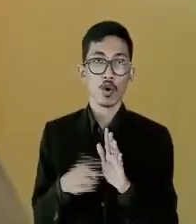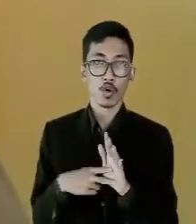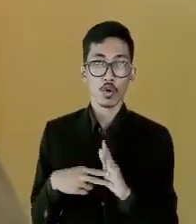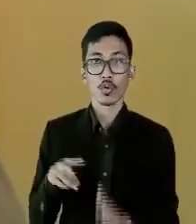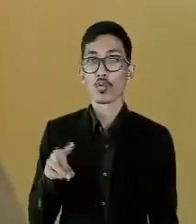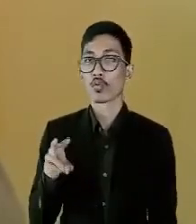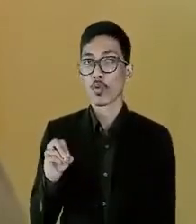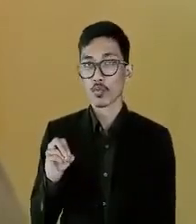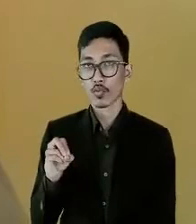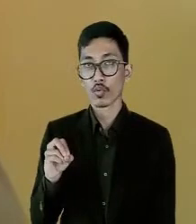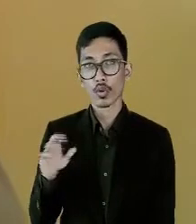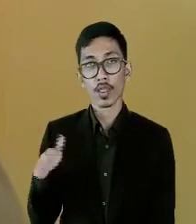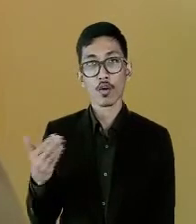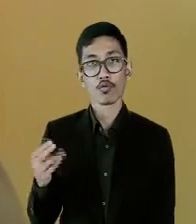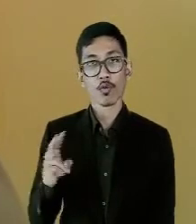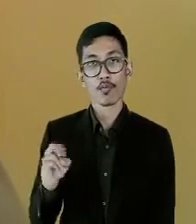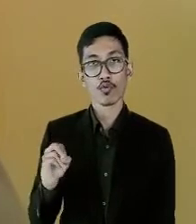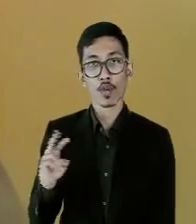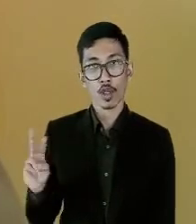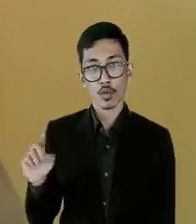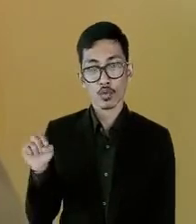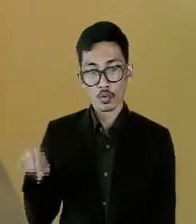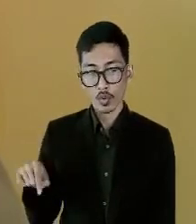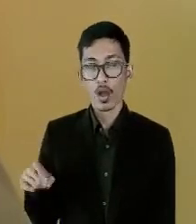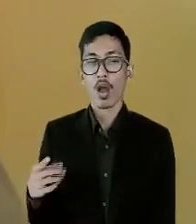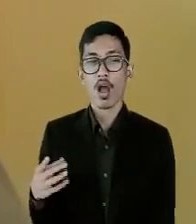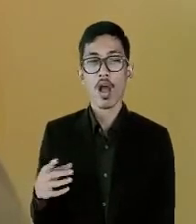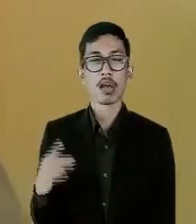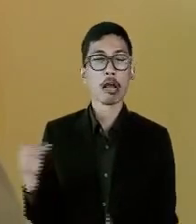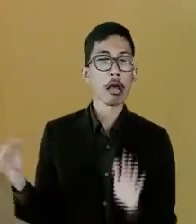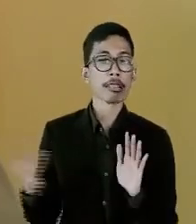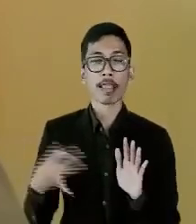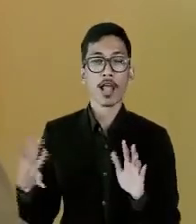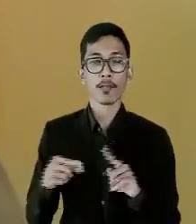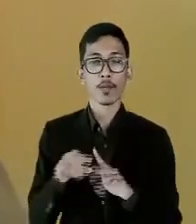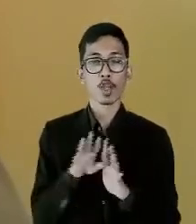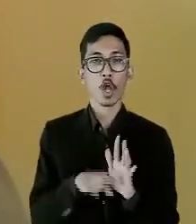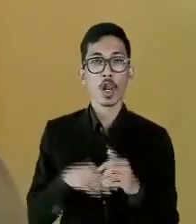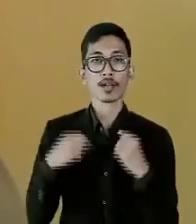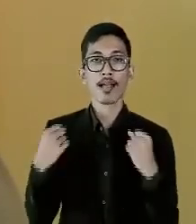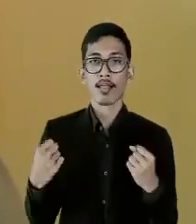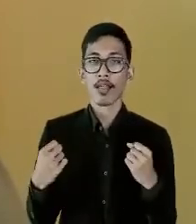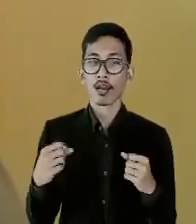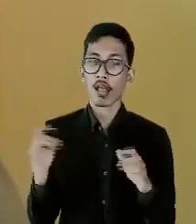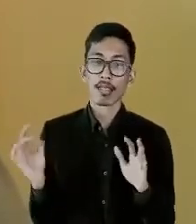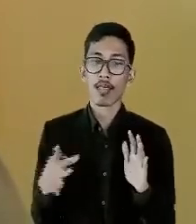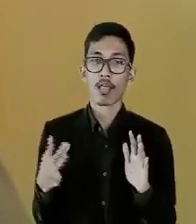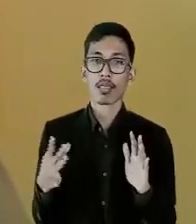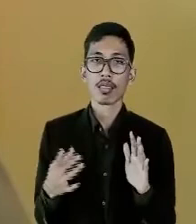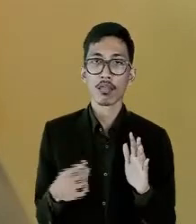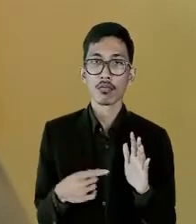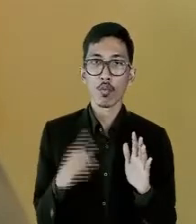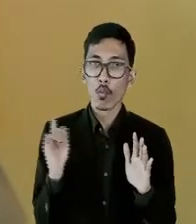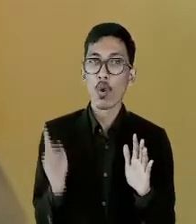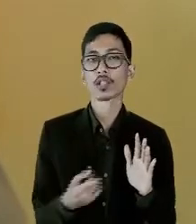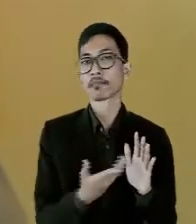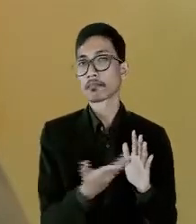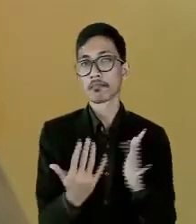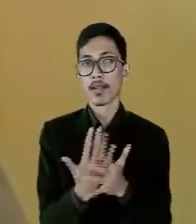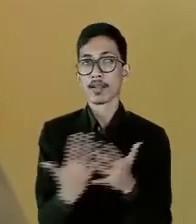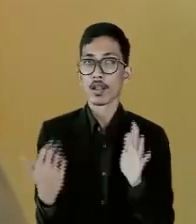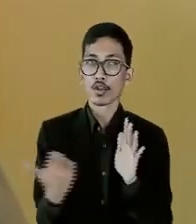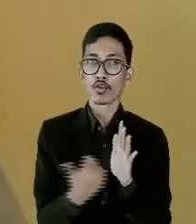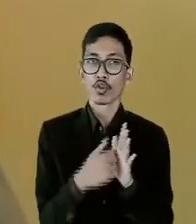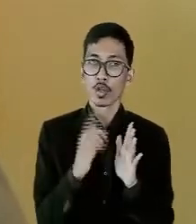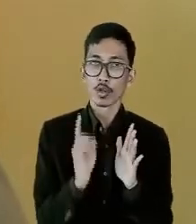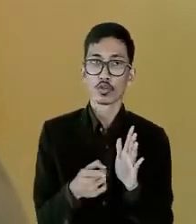sangat ketat dengan protokol kesehatan. Dan saya yakin, percaya